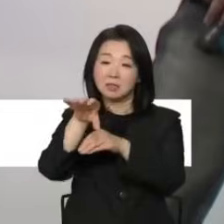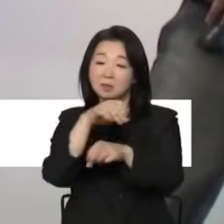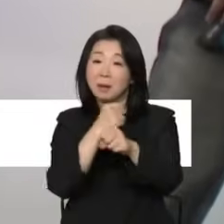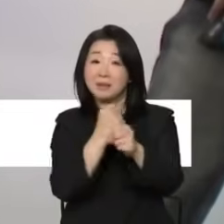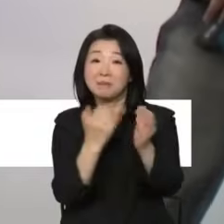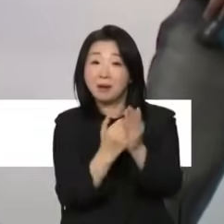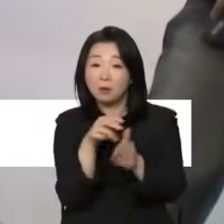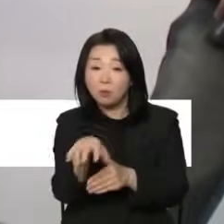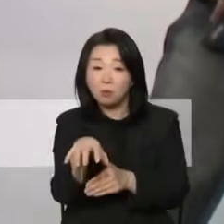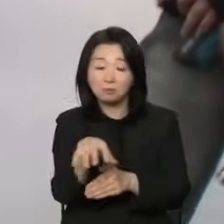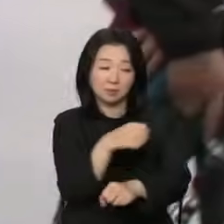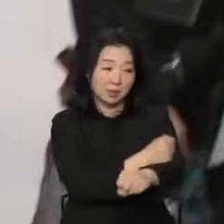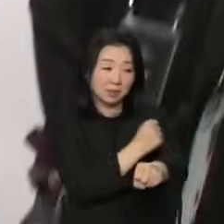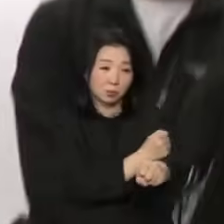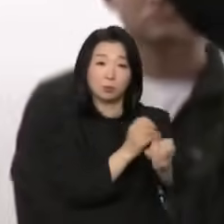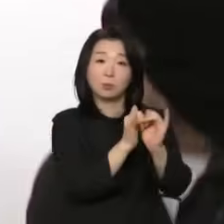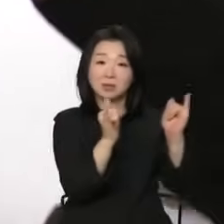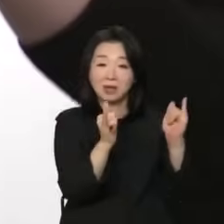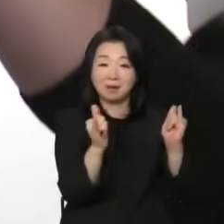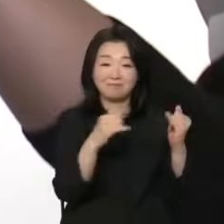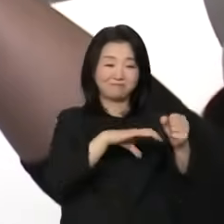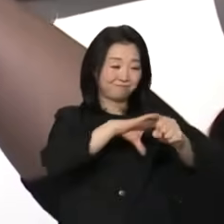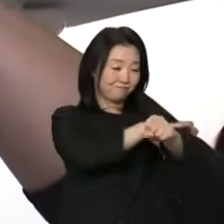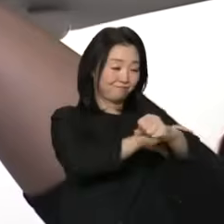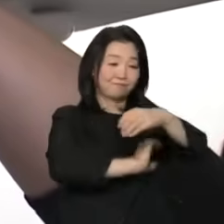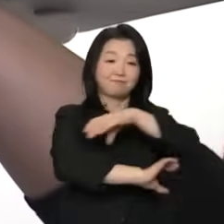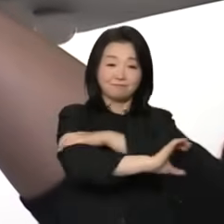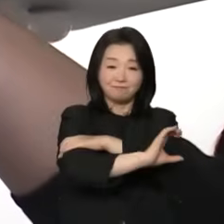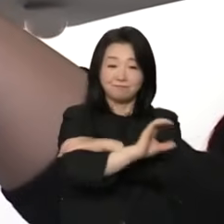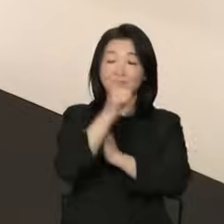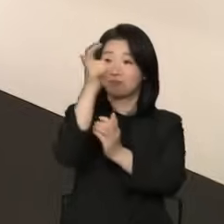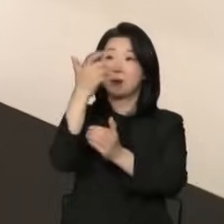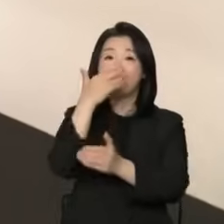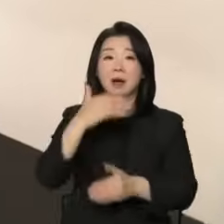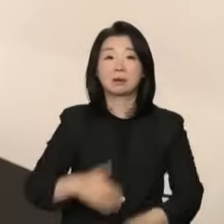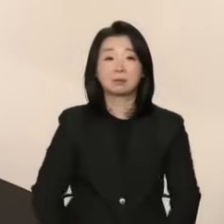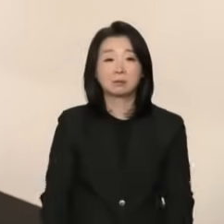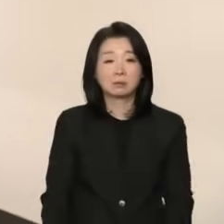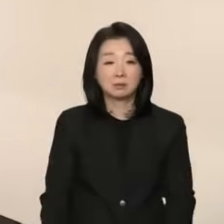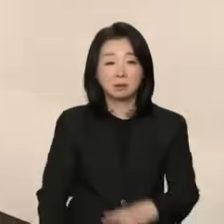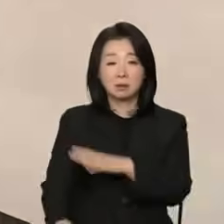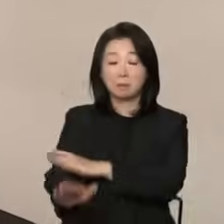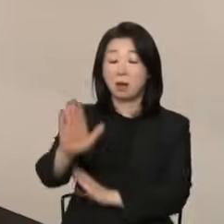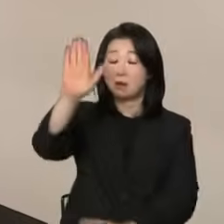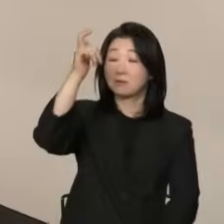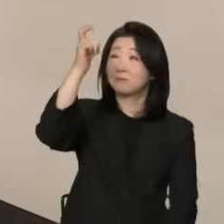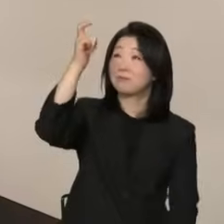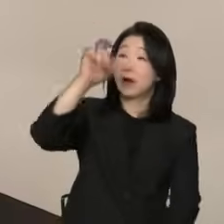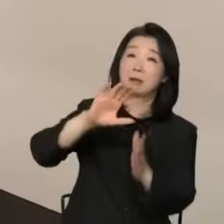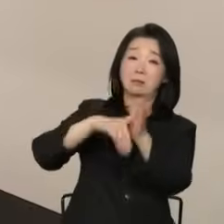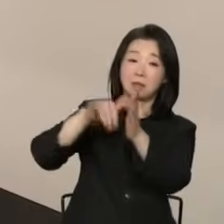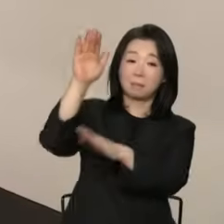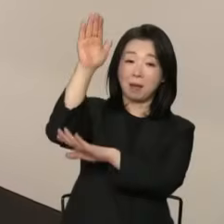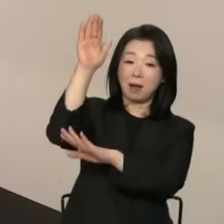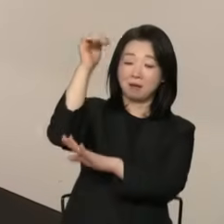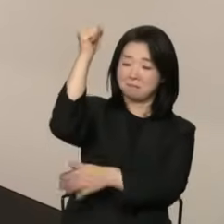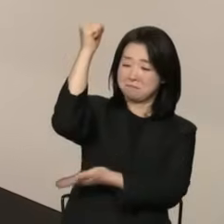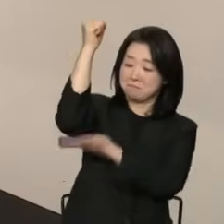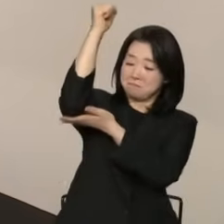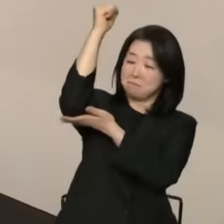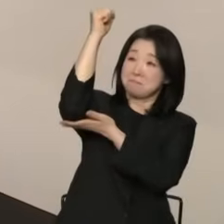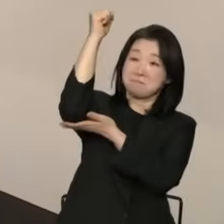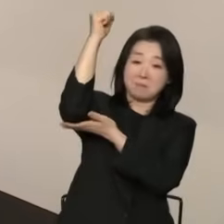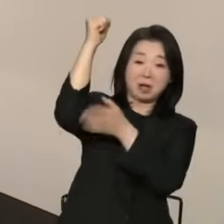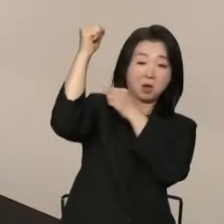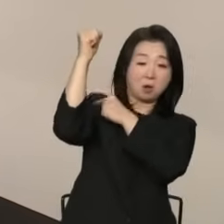공장에서 생산직 노동자가 착용하도록 설계됐습니다. 이렇게 팔을 들어서 작업을 할 때 팔을 받쳐주기 때문에